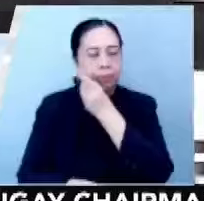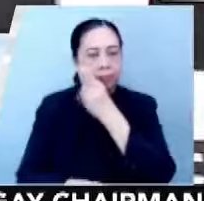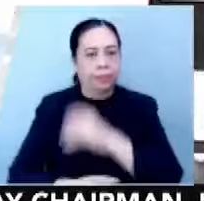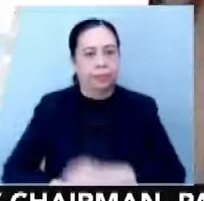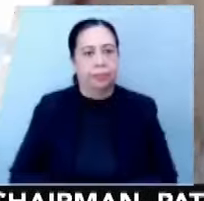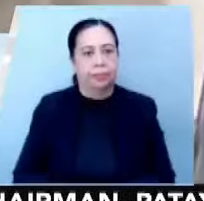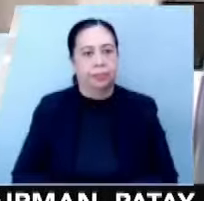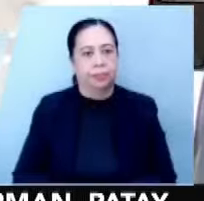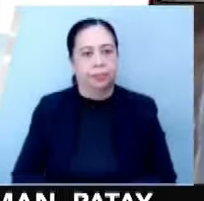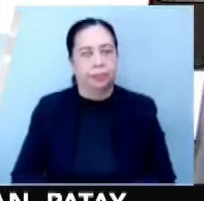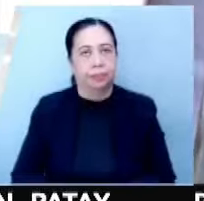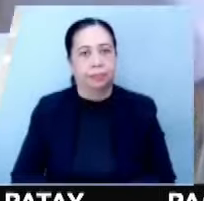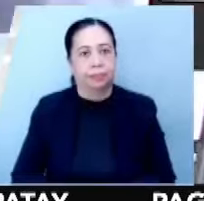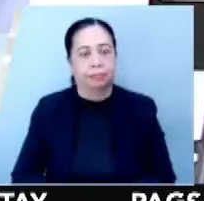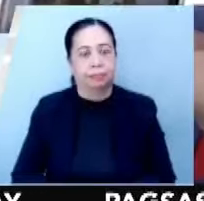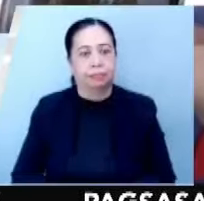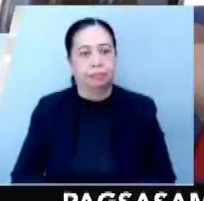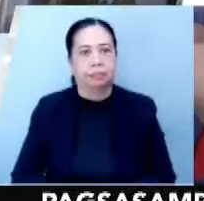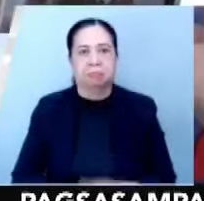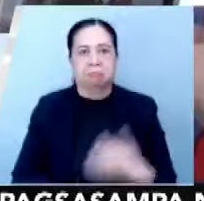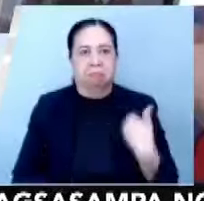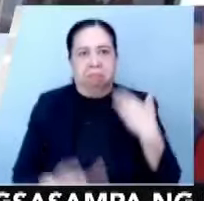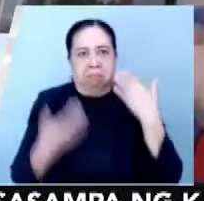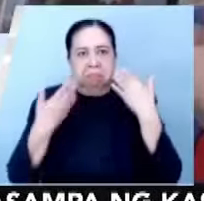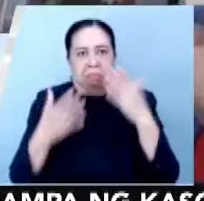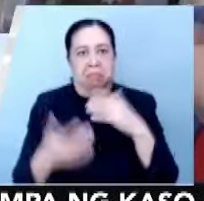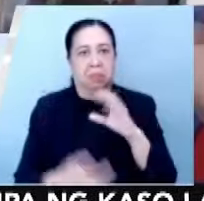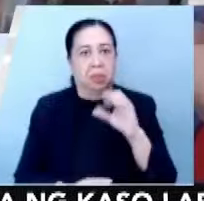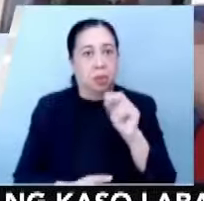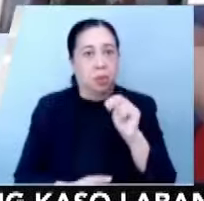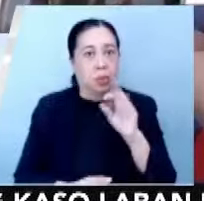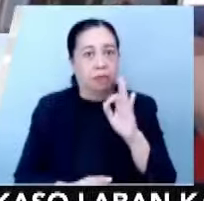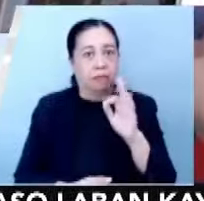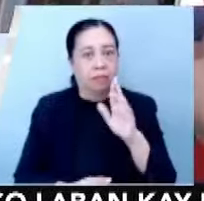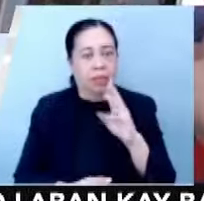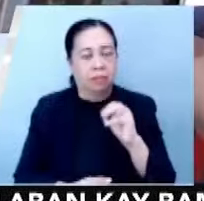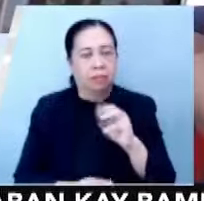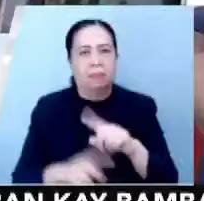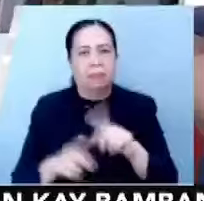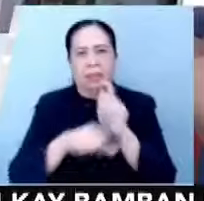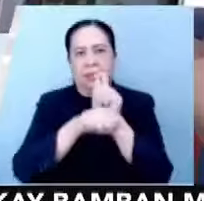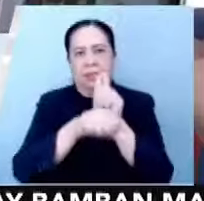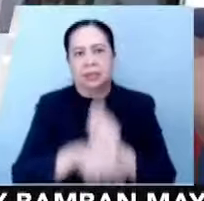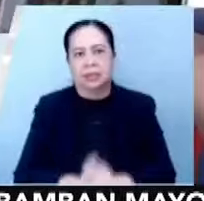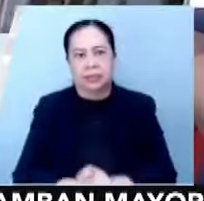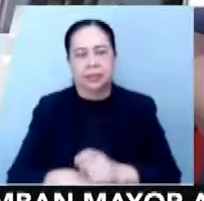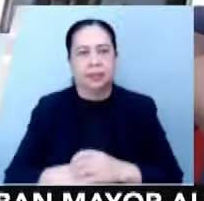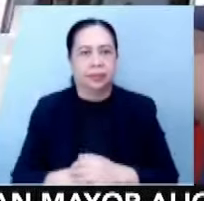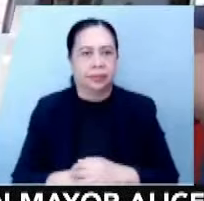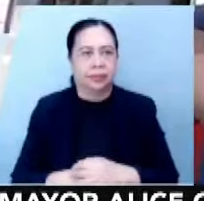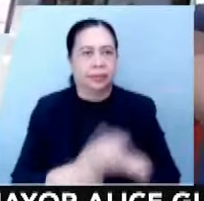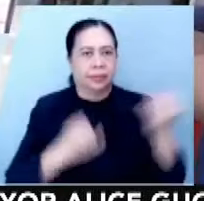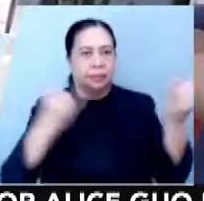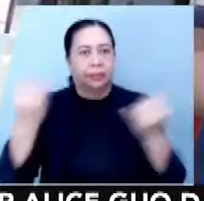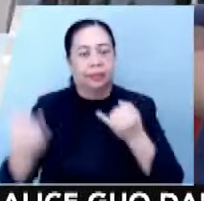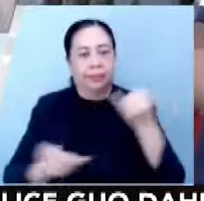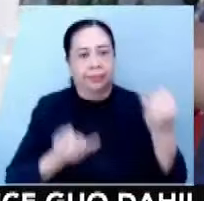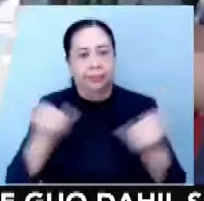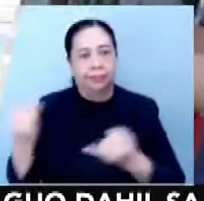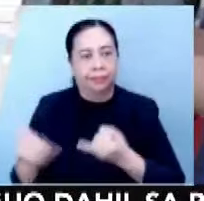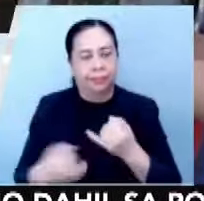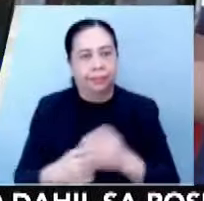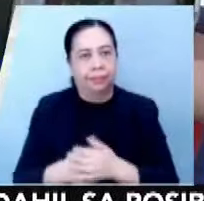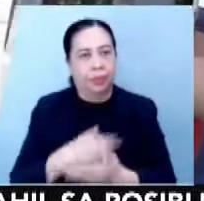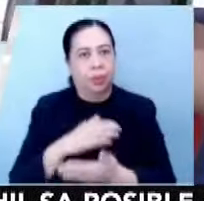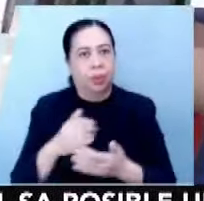na. Hindi ko pa alam. But these are traditional invitees, no? All the heads of